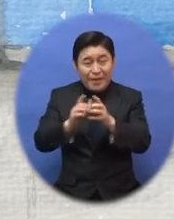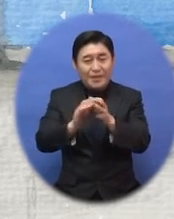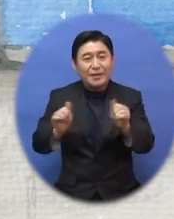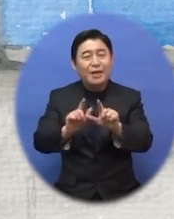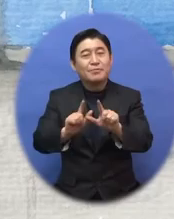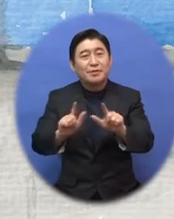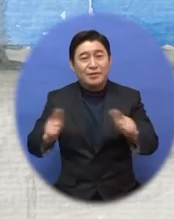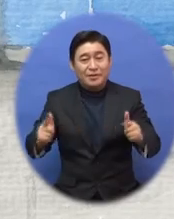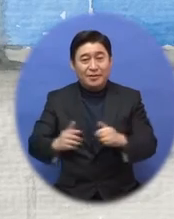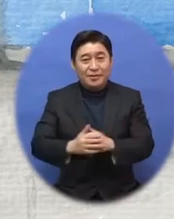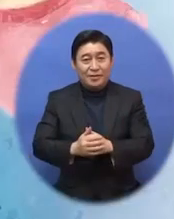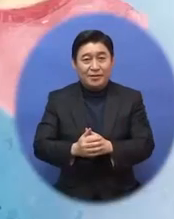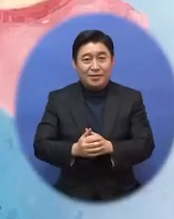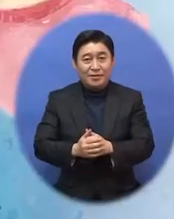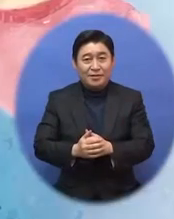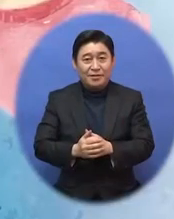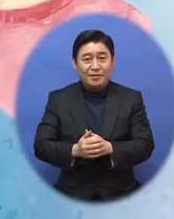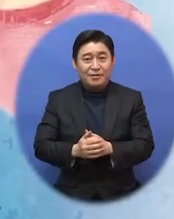사람들.